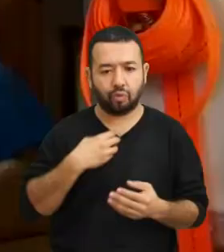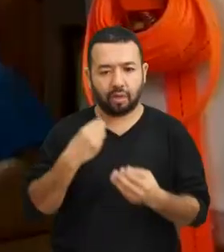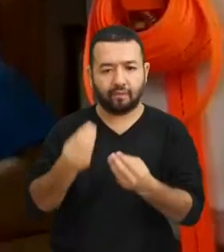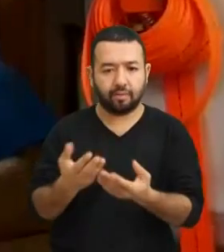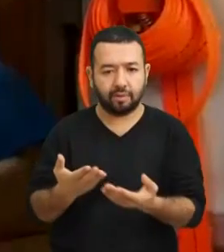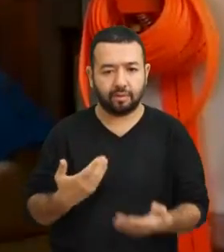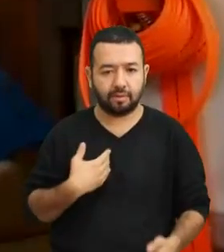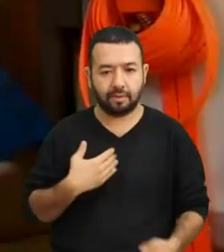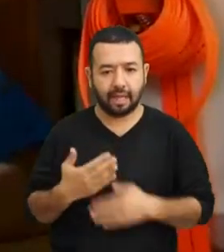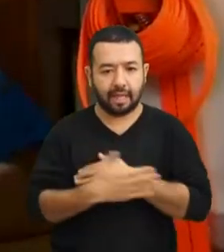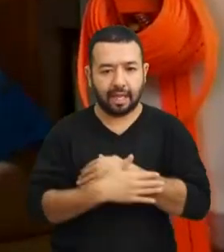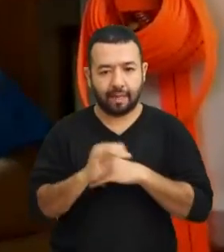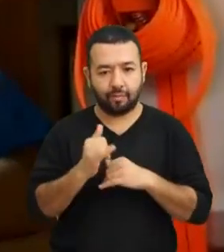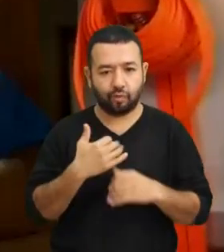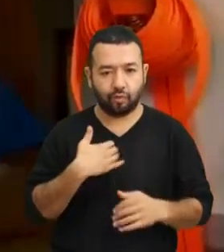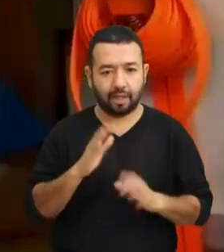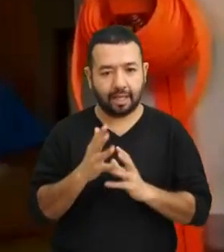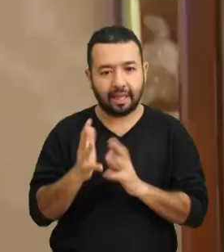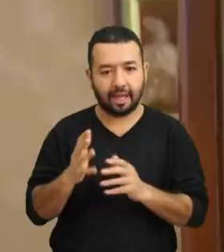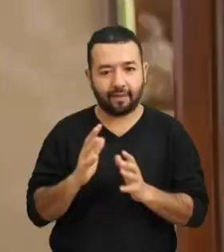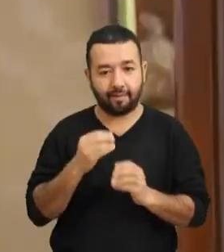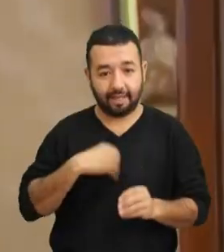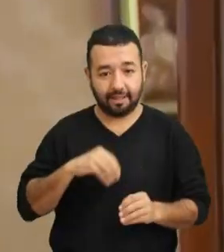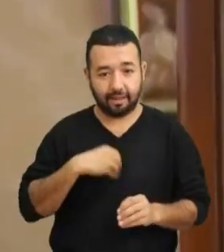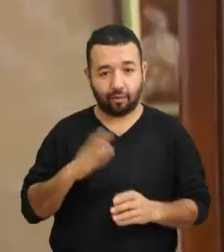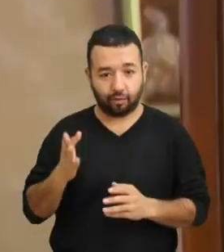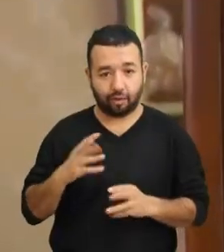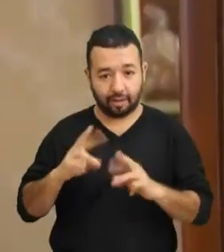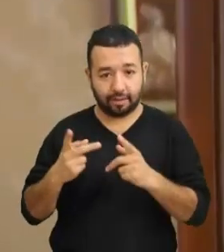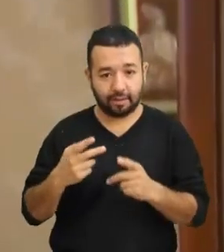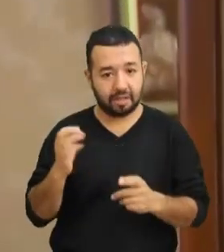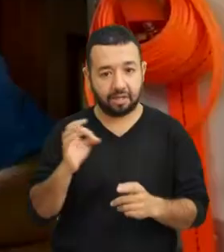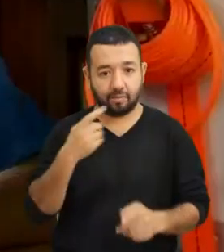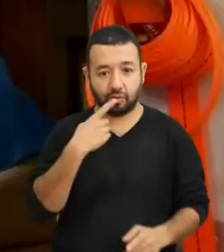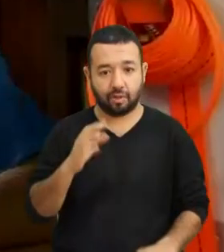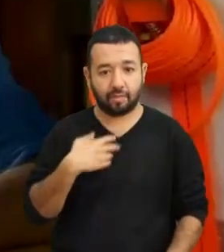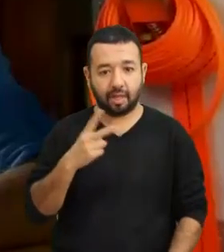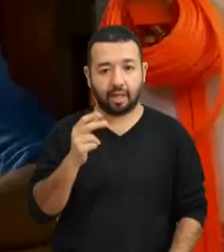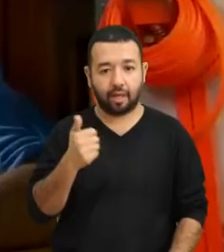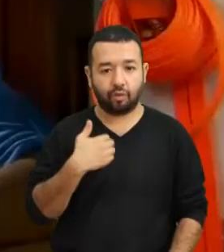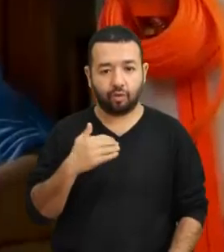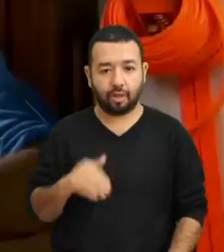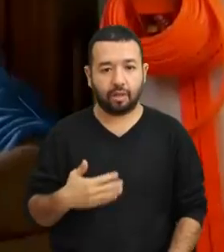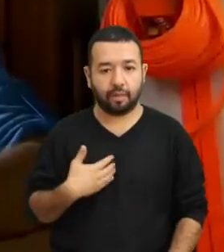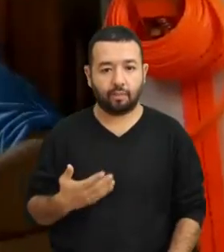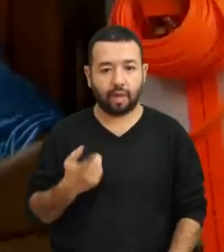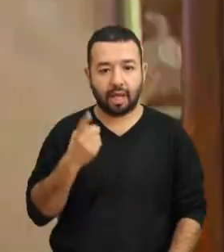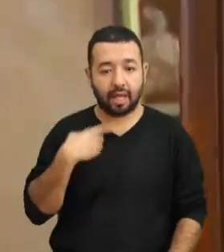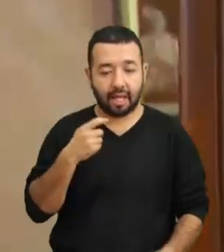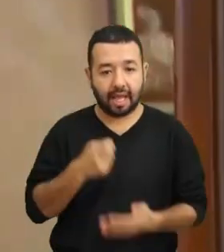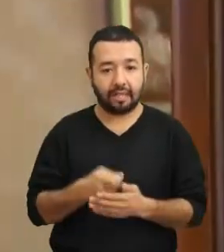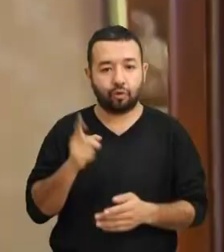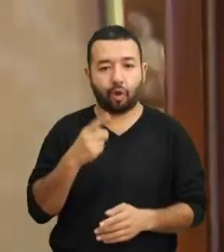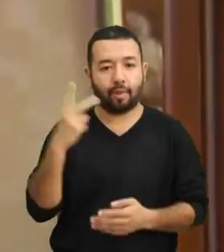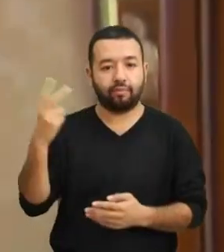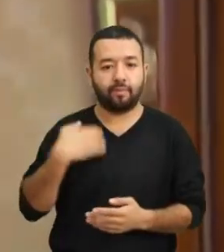getirmişler. Ha, yardımcı oyunculuktan yani devamlı oyunculuğa terfi edecekler öyle mi? Kimse söylemedim ya ben burada 2 gün emanetçiyim sadece. Asıl yönetmen ben değilim ki.